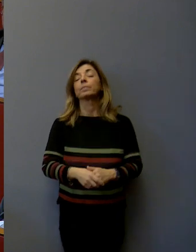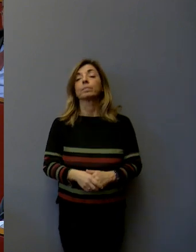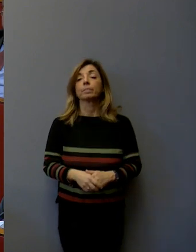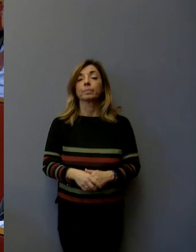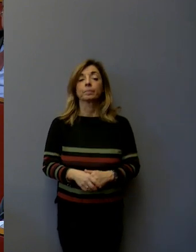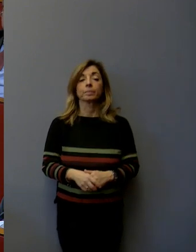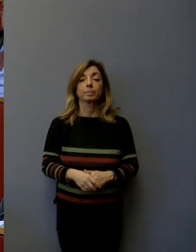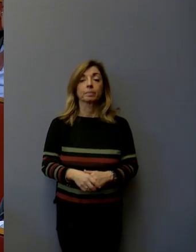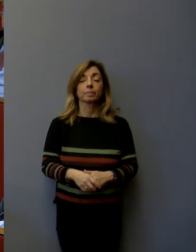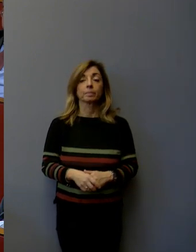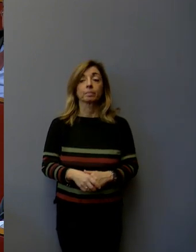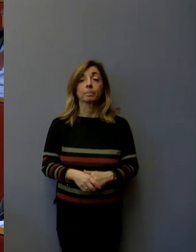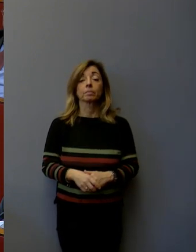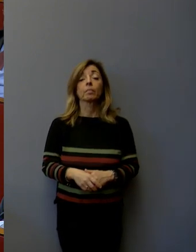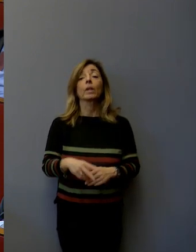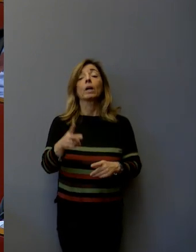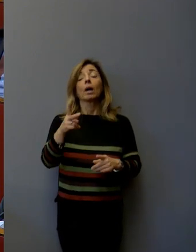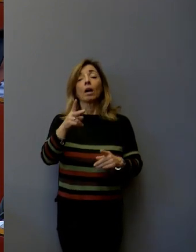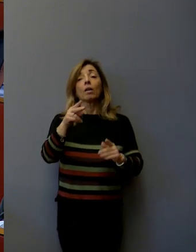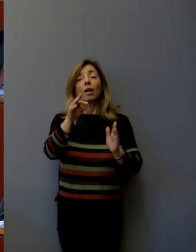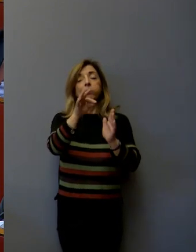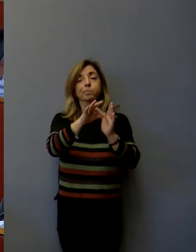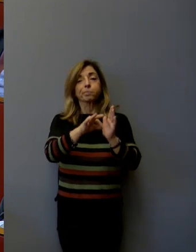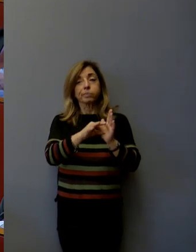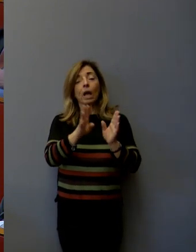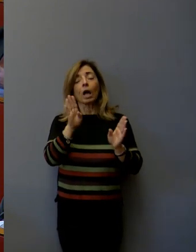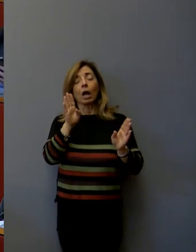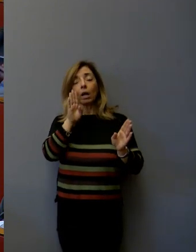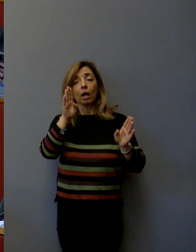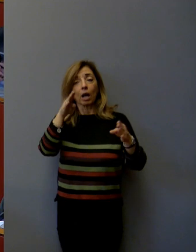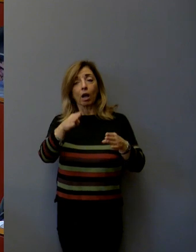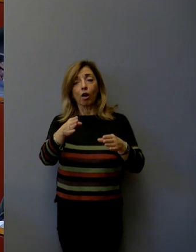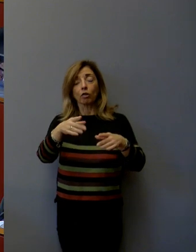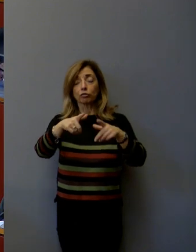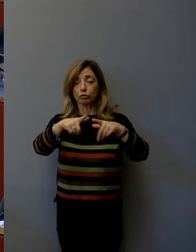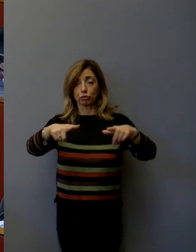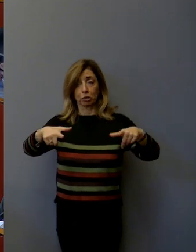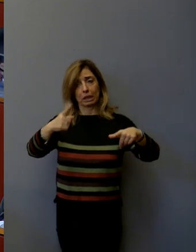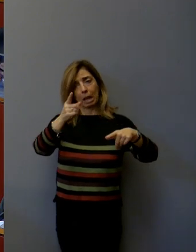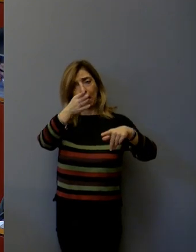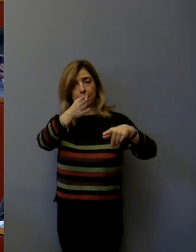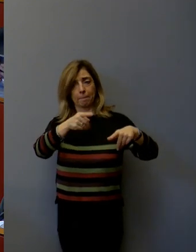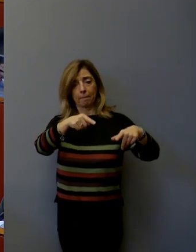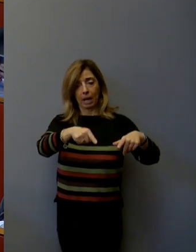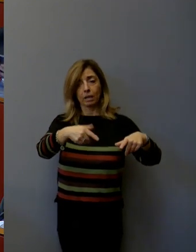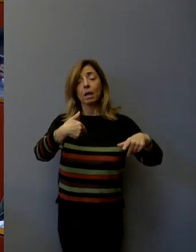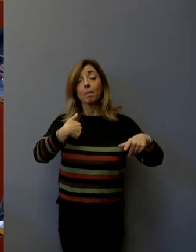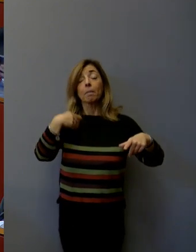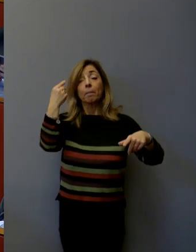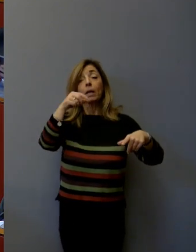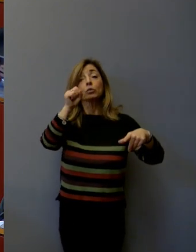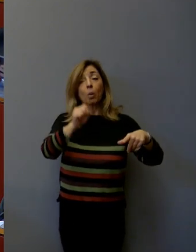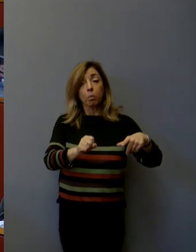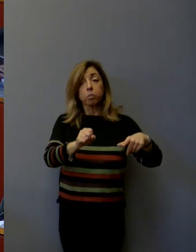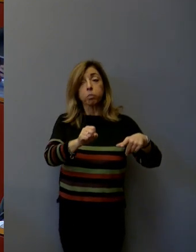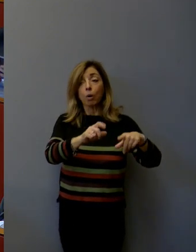maggior parte un pezzo di città ma io penso che potrebbero essere tranquillamente presi riprodotti per molte altre zone di